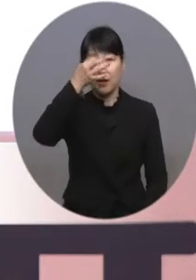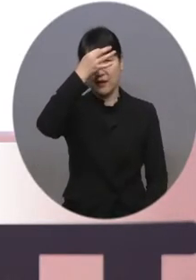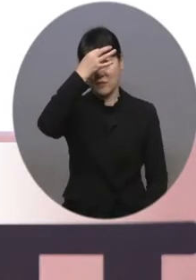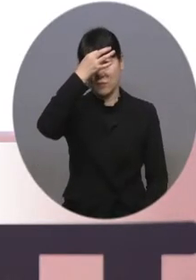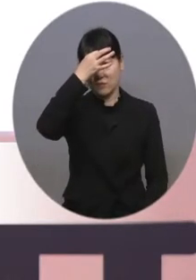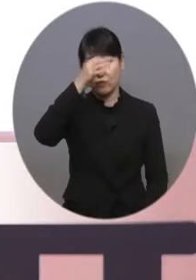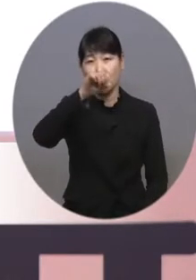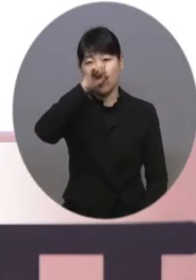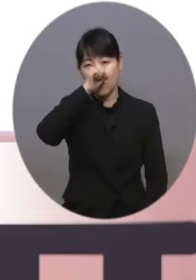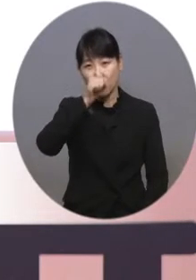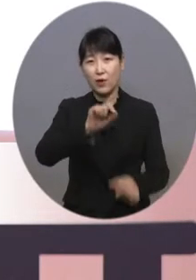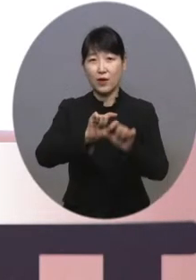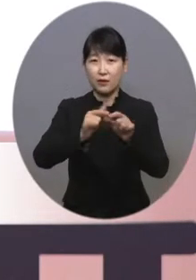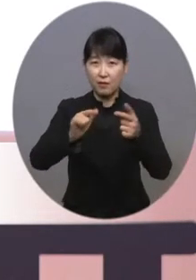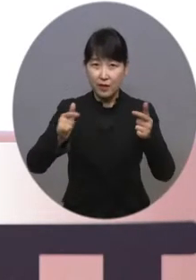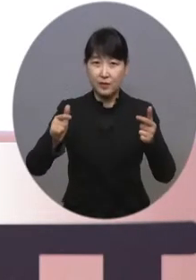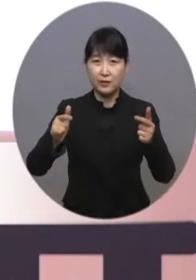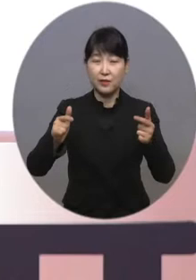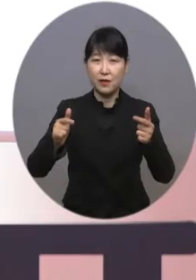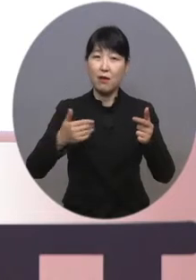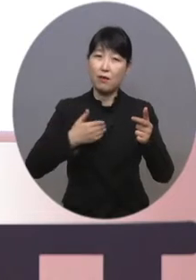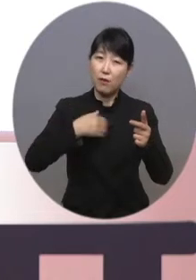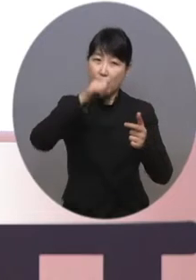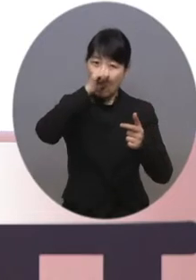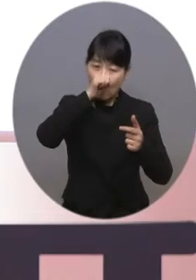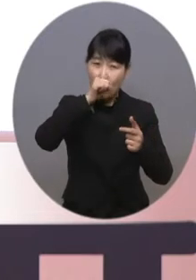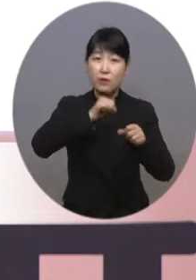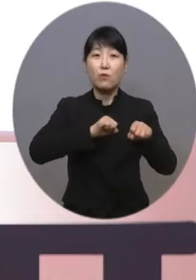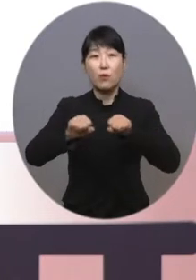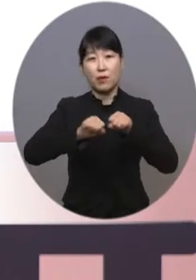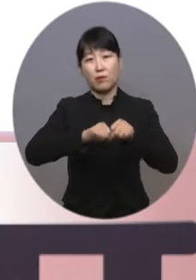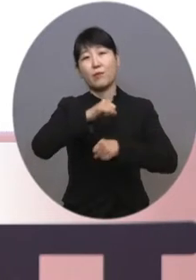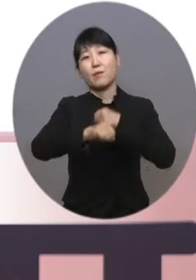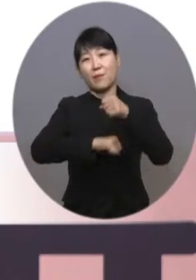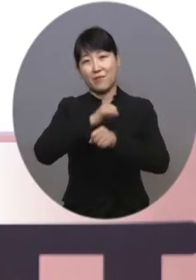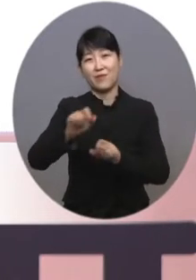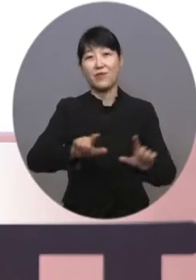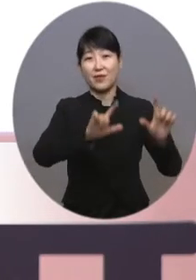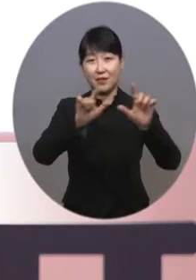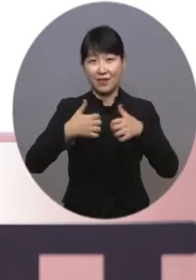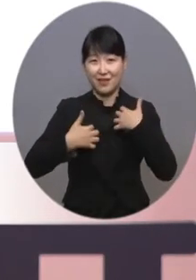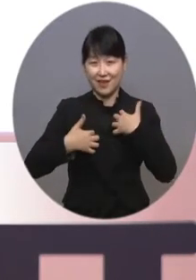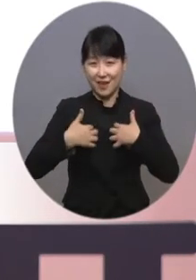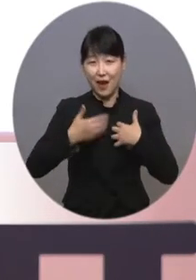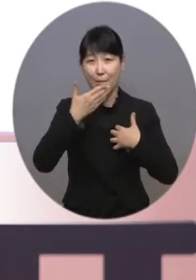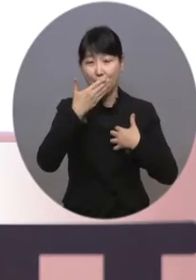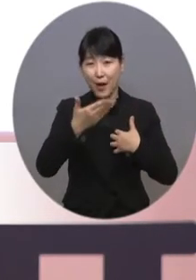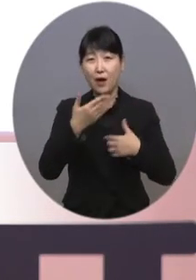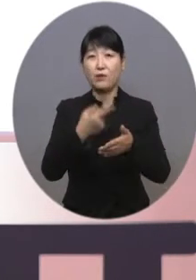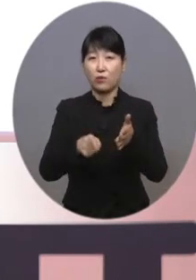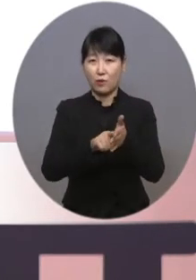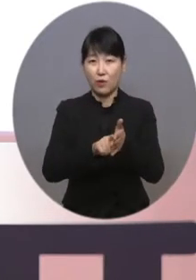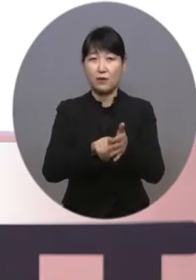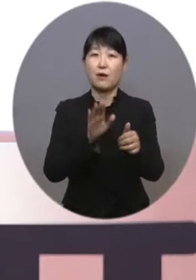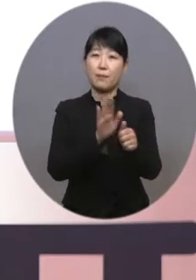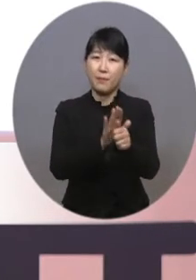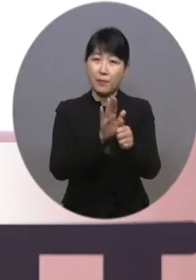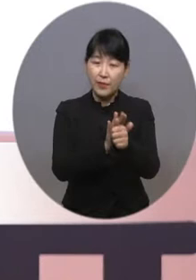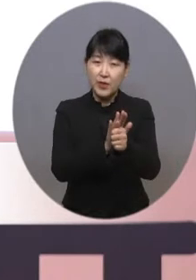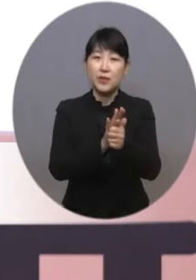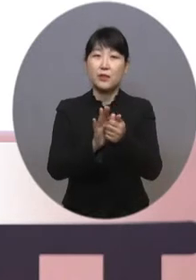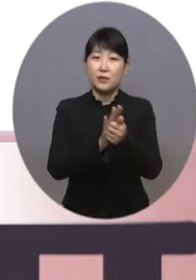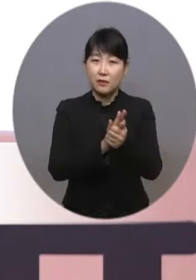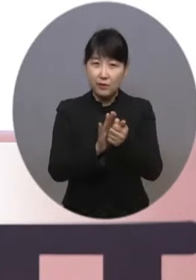양주의 예술을 좋아하는 분들이 그런 좋아하는 부분들을 마음껏 향유할 수 있게끔 그런 그 배려나 그런 차원의